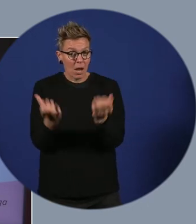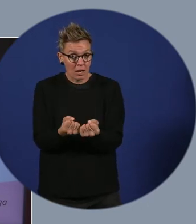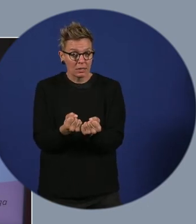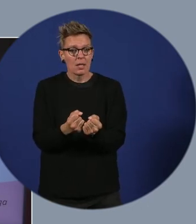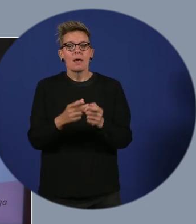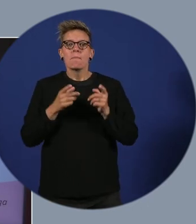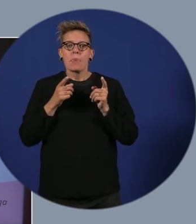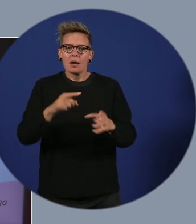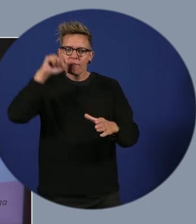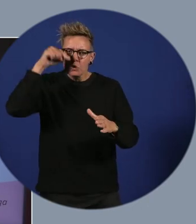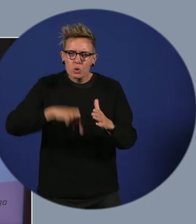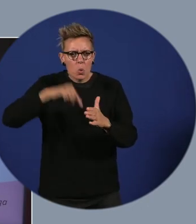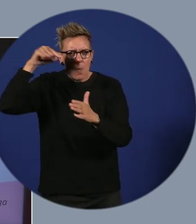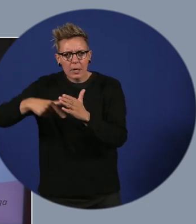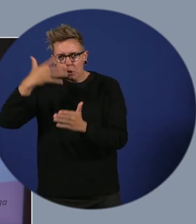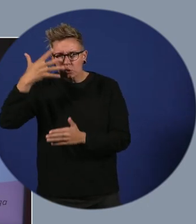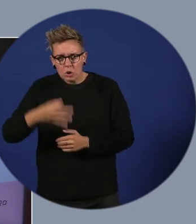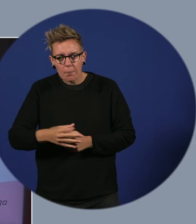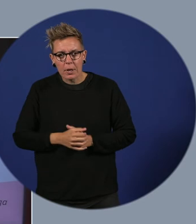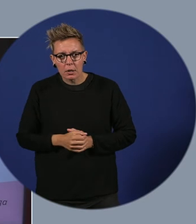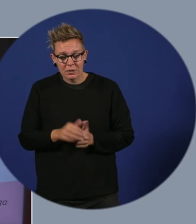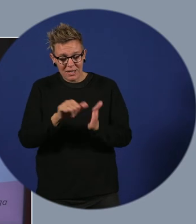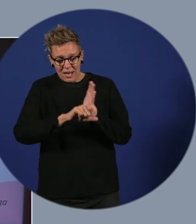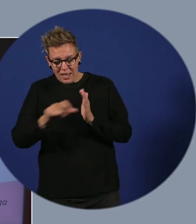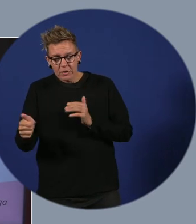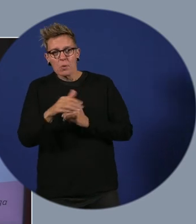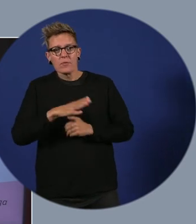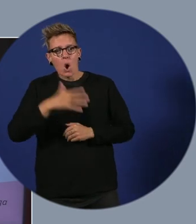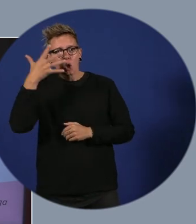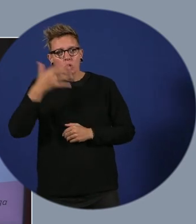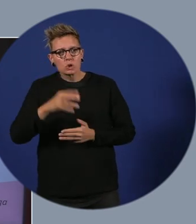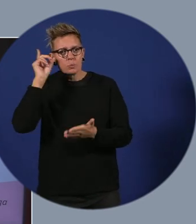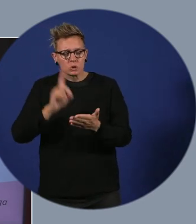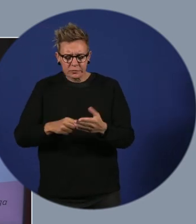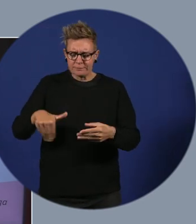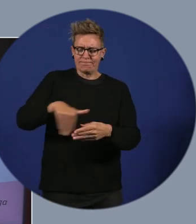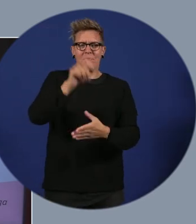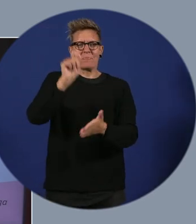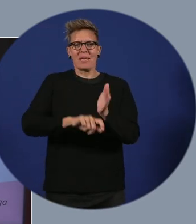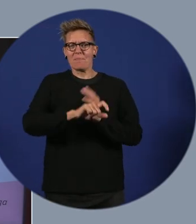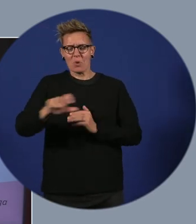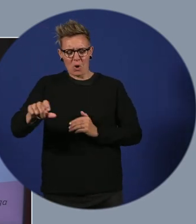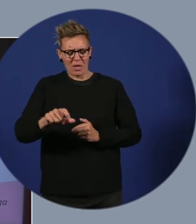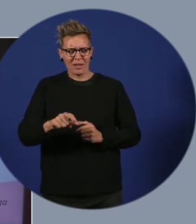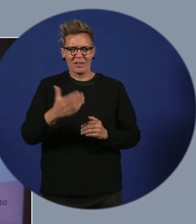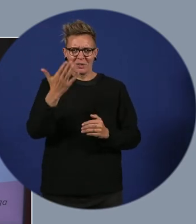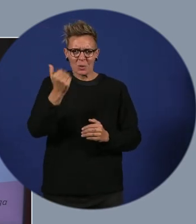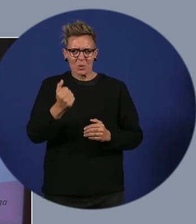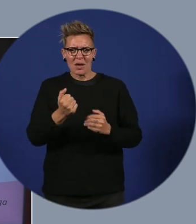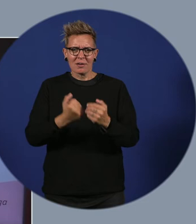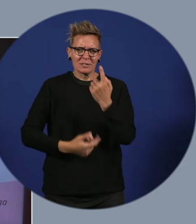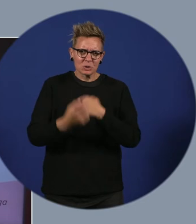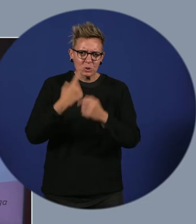tiden fördjupar de där kunskaperna som elever behöver ha då för att kunna vara medborgare och ta ställning. Så att det är väl